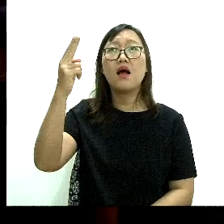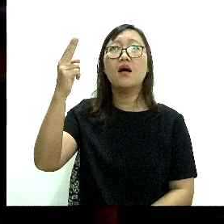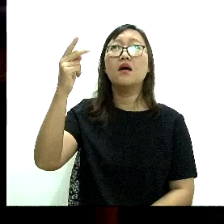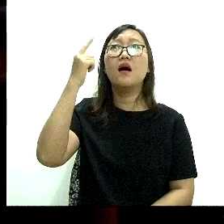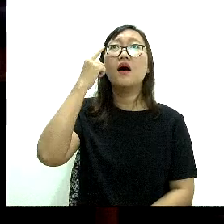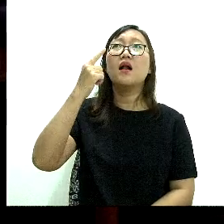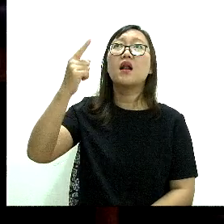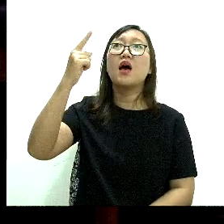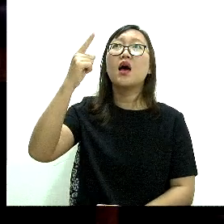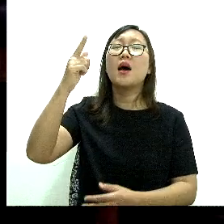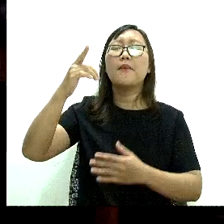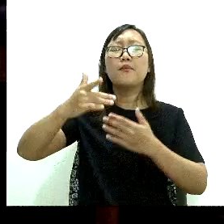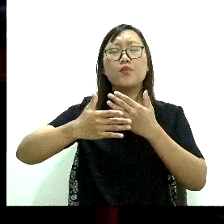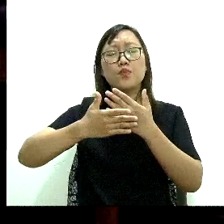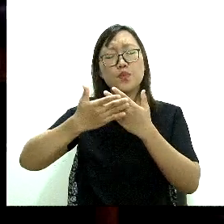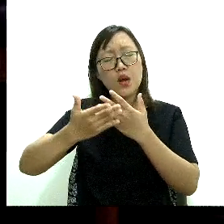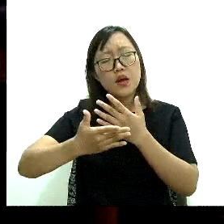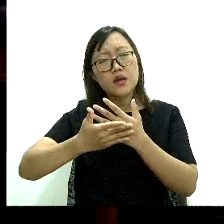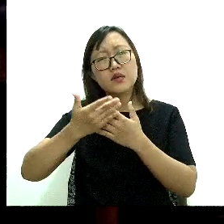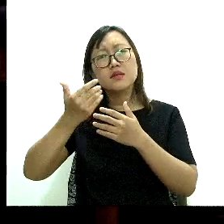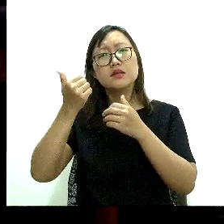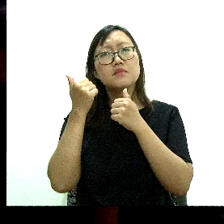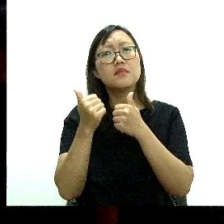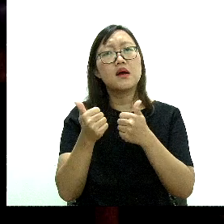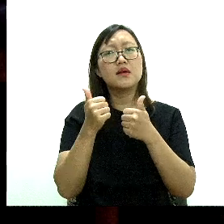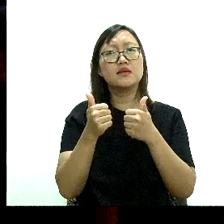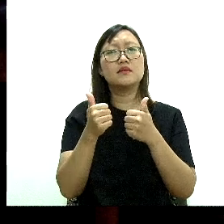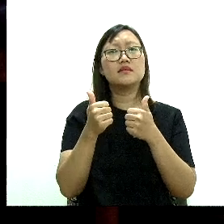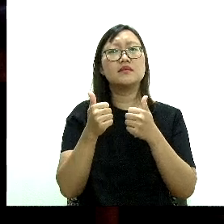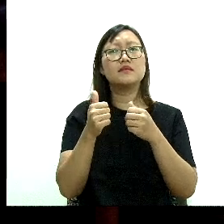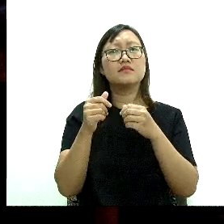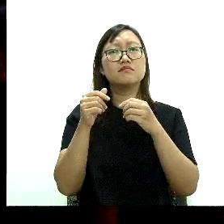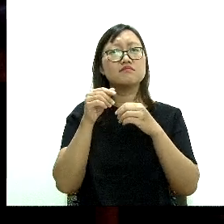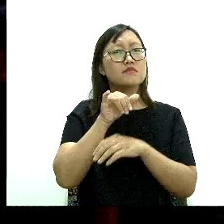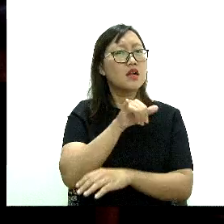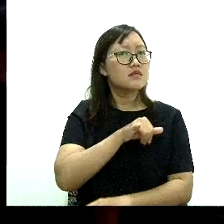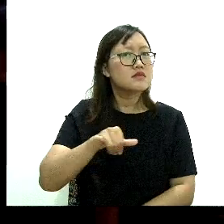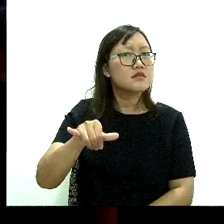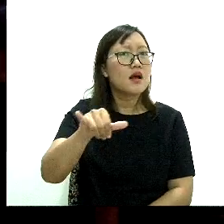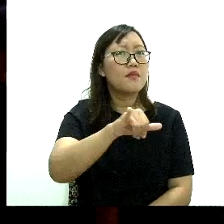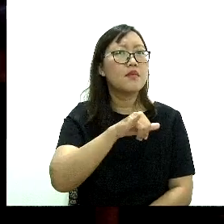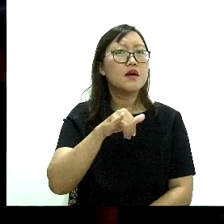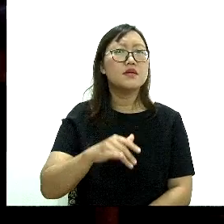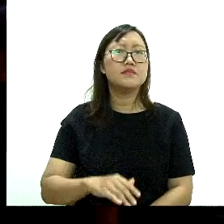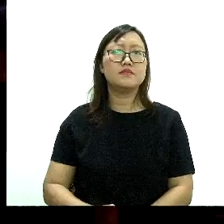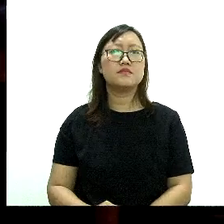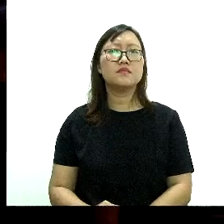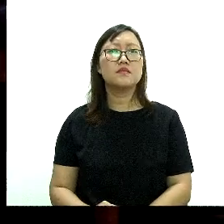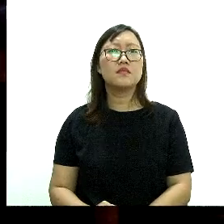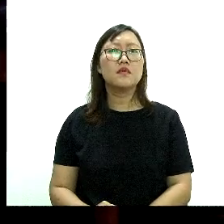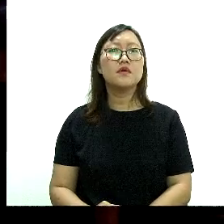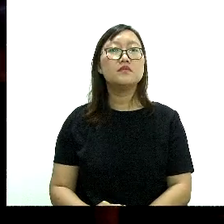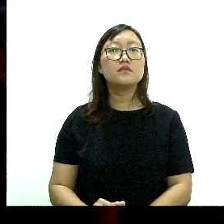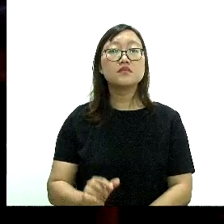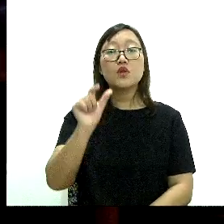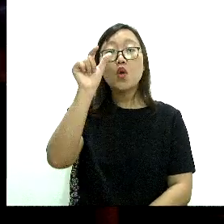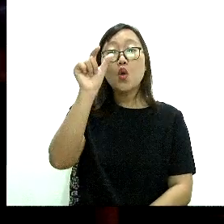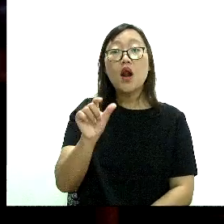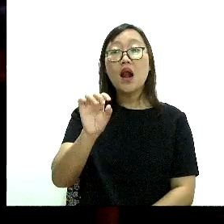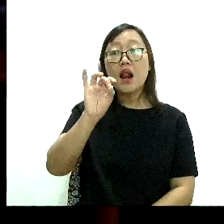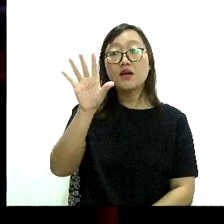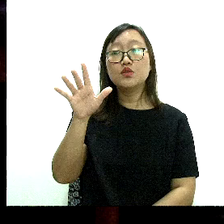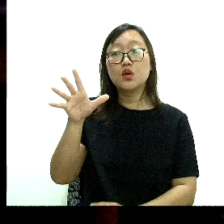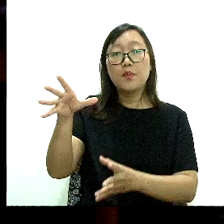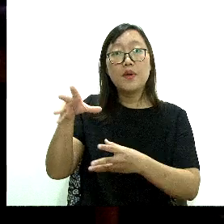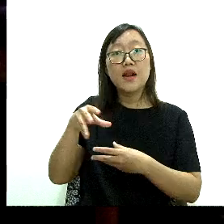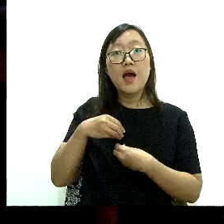Apakah kita rela turut bergembira saat menyaksikan orang lain juga mendapat karunia berlimpah yang sama, bahkan